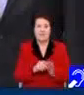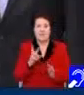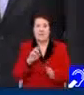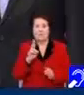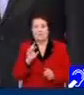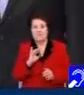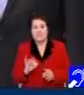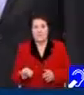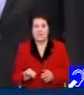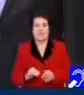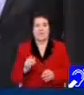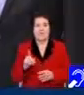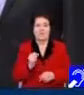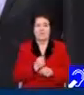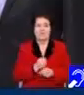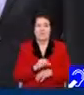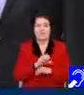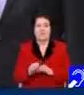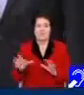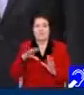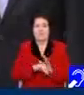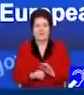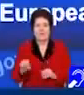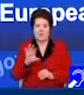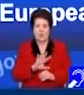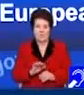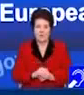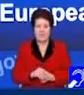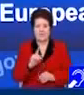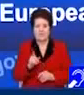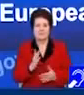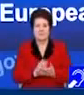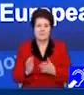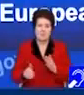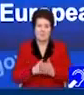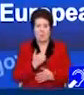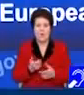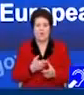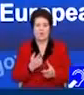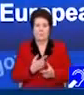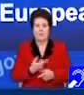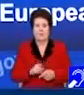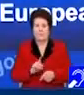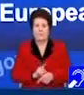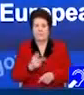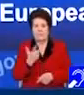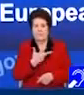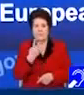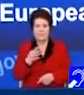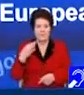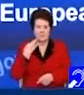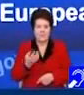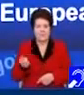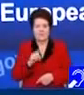Ulianovski, noul ministru al afacerilor externe și integrării europene. Numele lui este relativ nou pentru public. Ulianovski are 34 de ani și